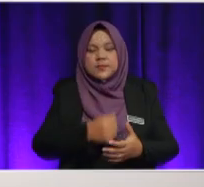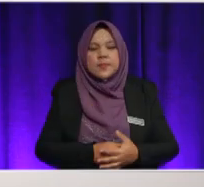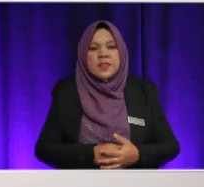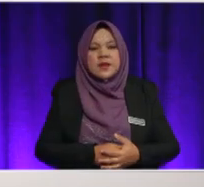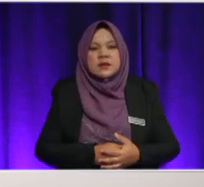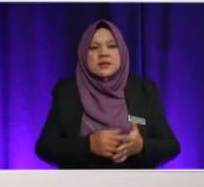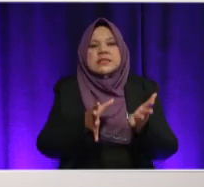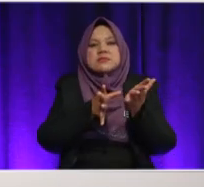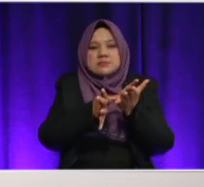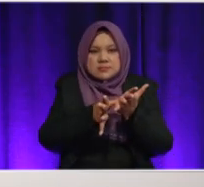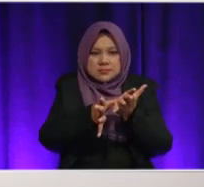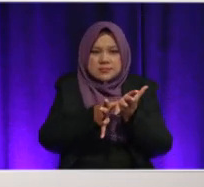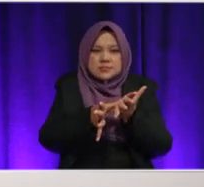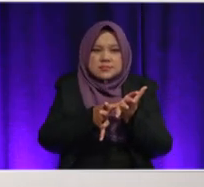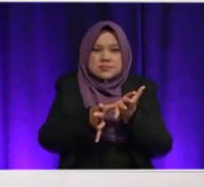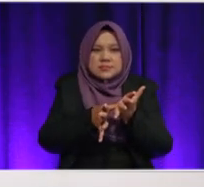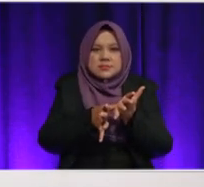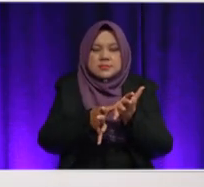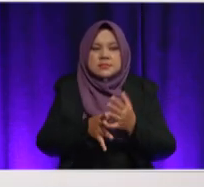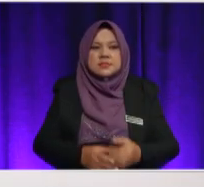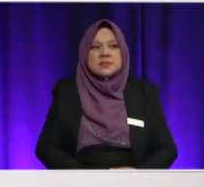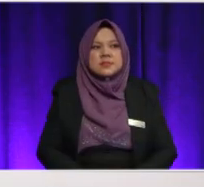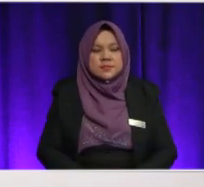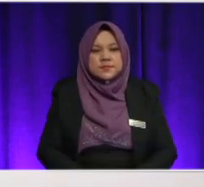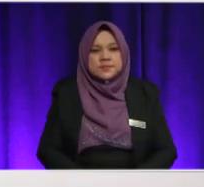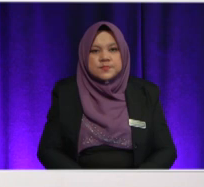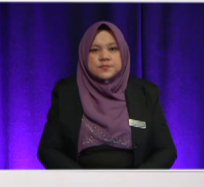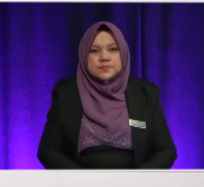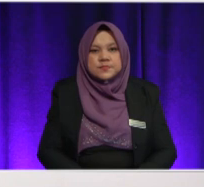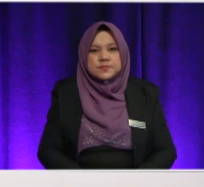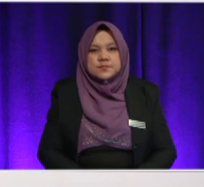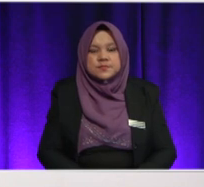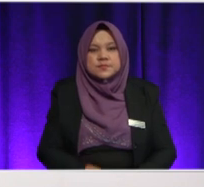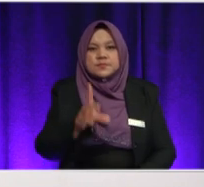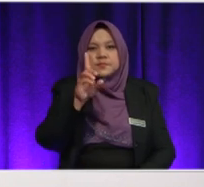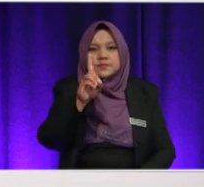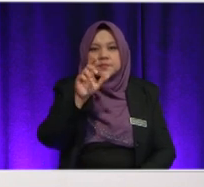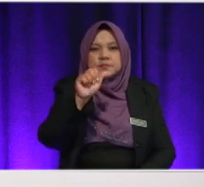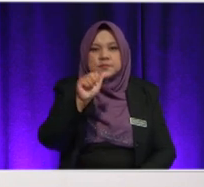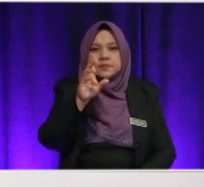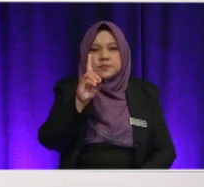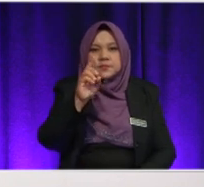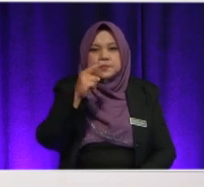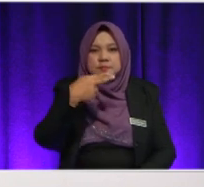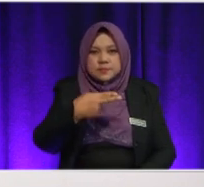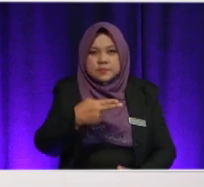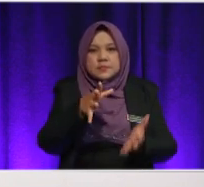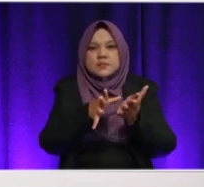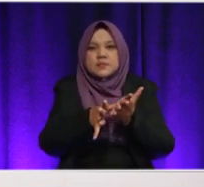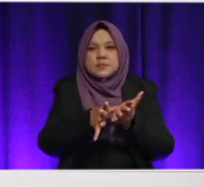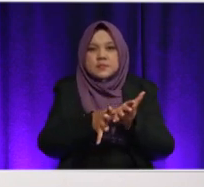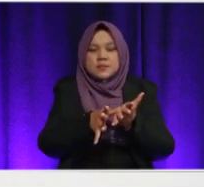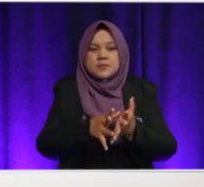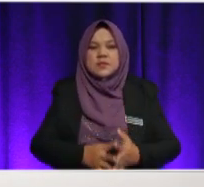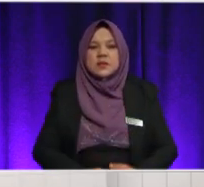obat ialah dada tapi tidak ada yang jenis Baiklah Oke dadah atau bahan Mari kita lihat jawabannya